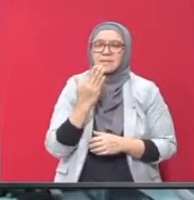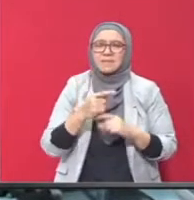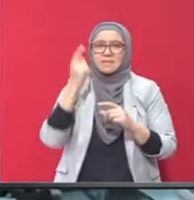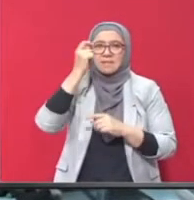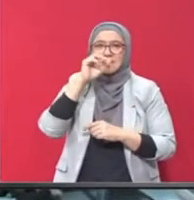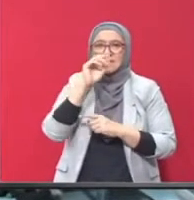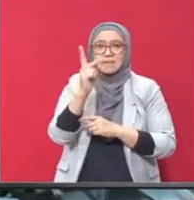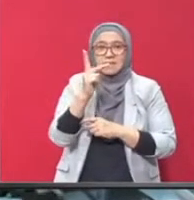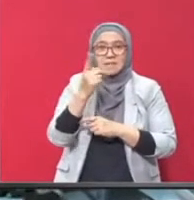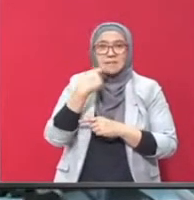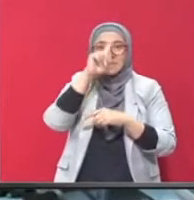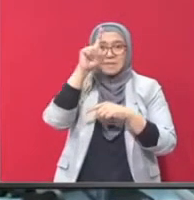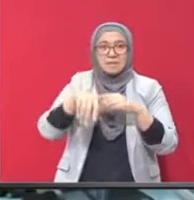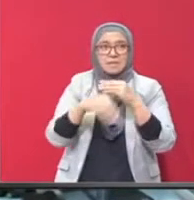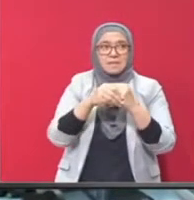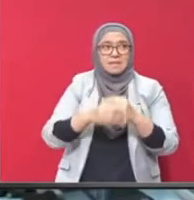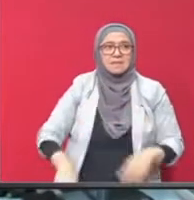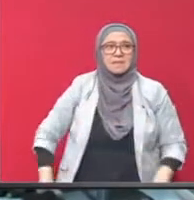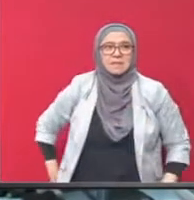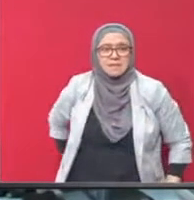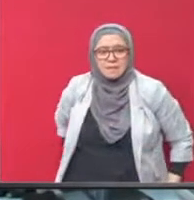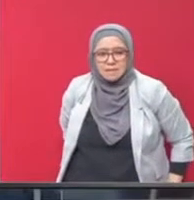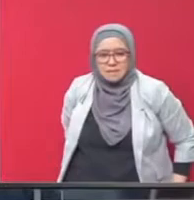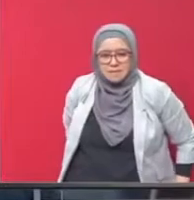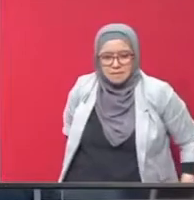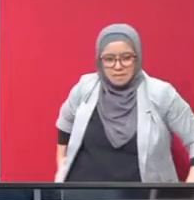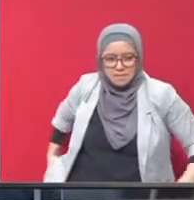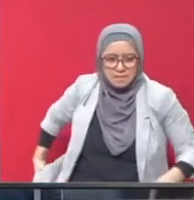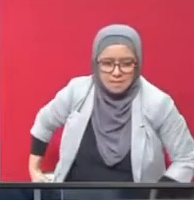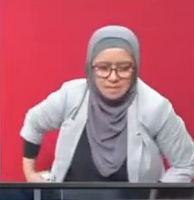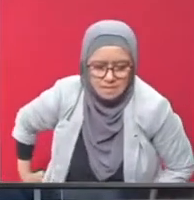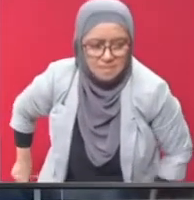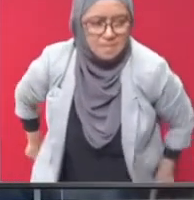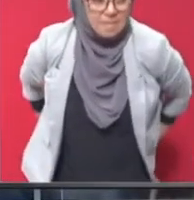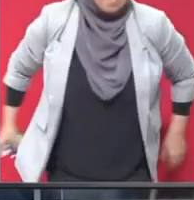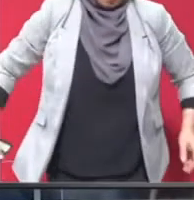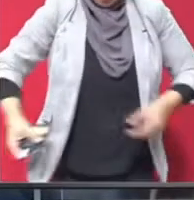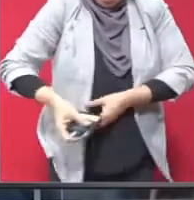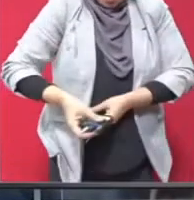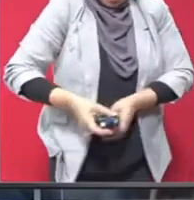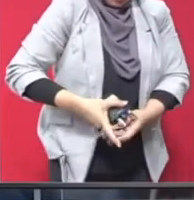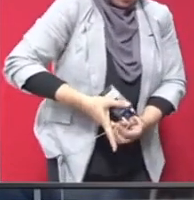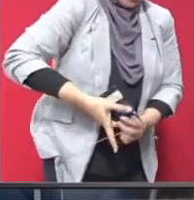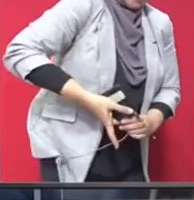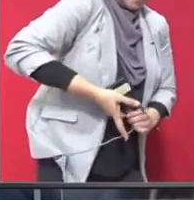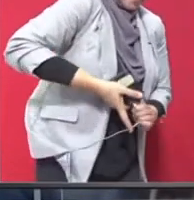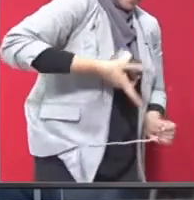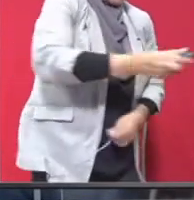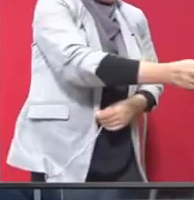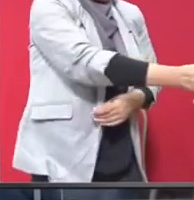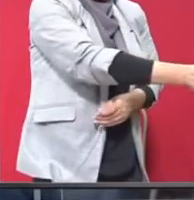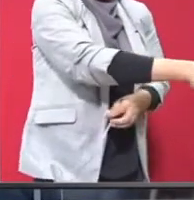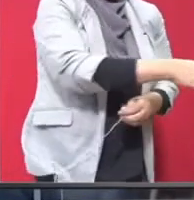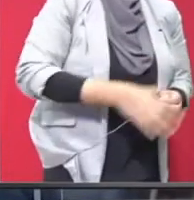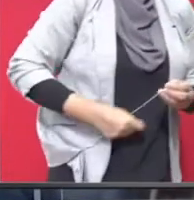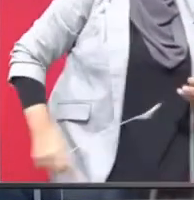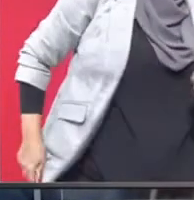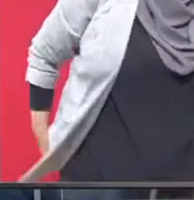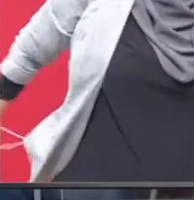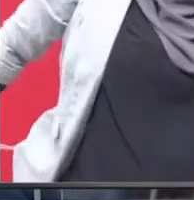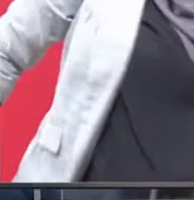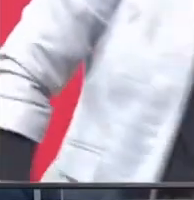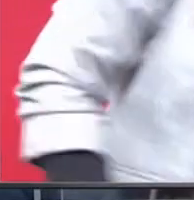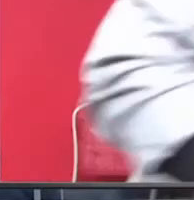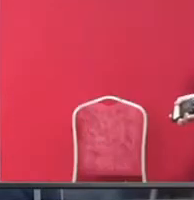Terima kasih Tuhan India Bertuah dah tipe kasih menteri di atas jawaban yang diberikan negara kita banyak Ian dengan